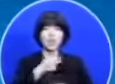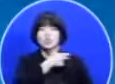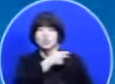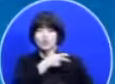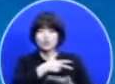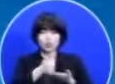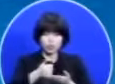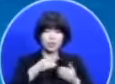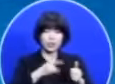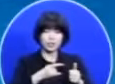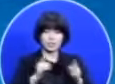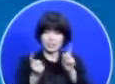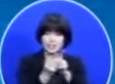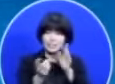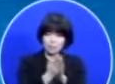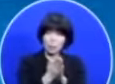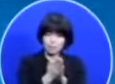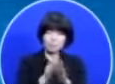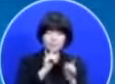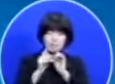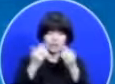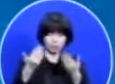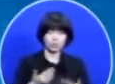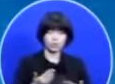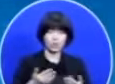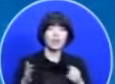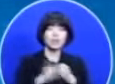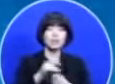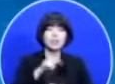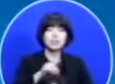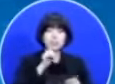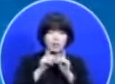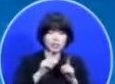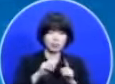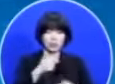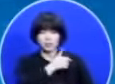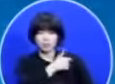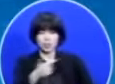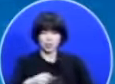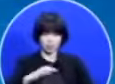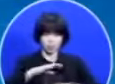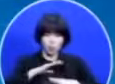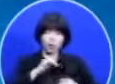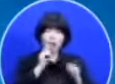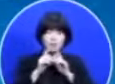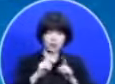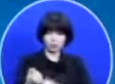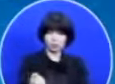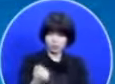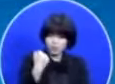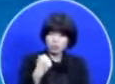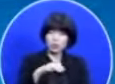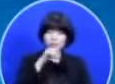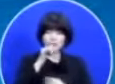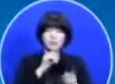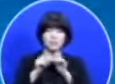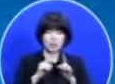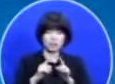친히 말씀하셨다 며 그러니까 이 말씀은 대당 이 놀라운 말씀이고 능력있는 말씀이고